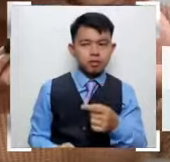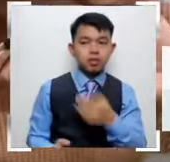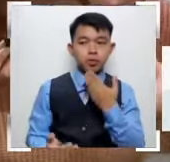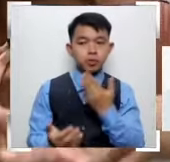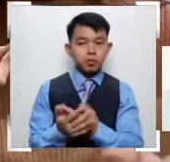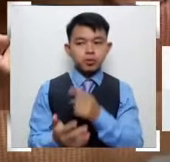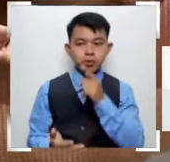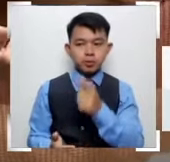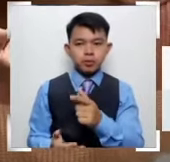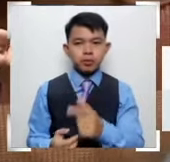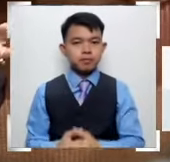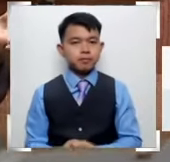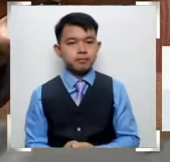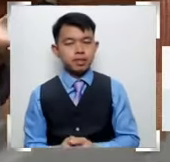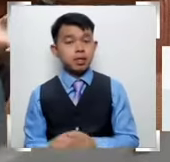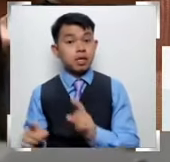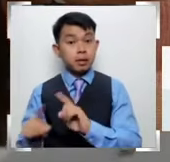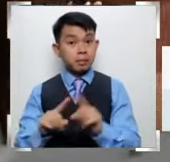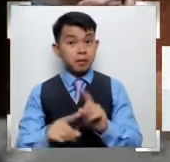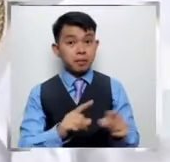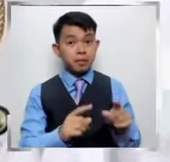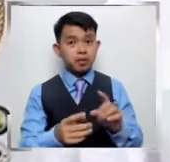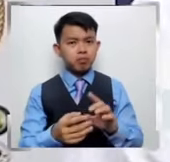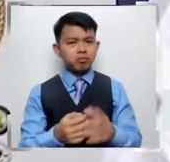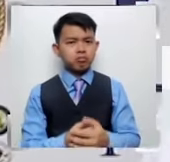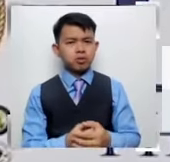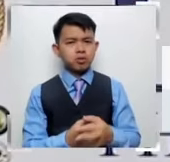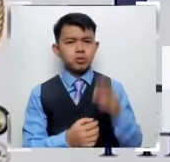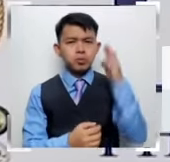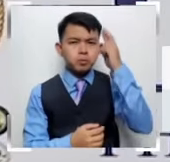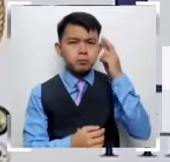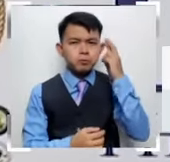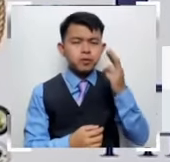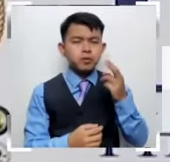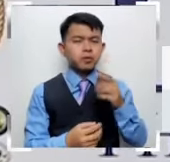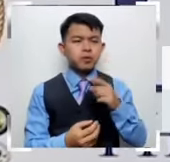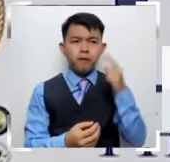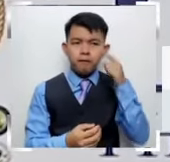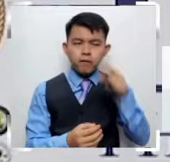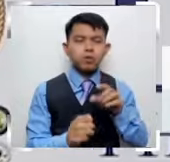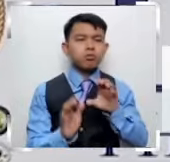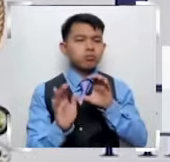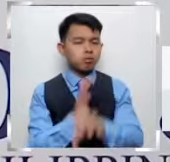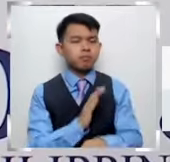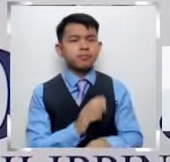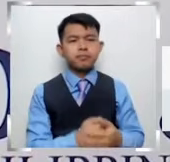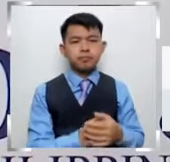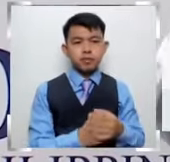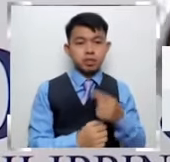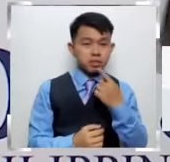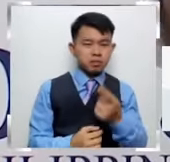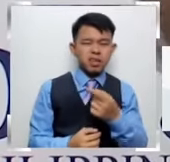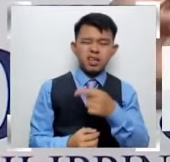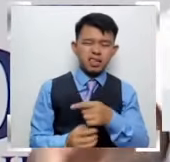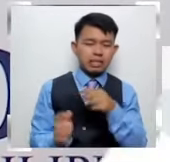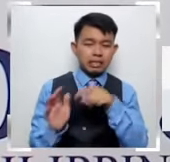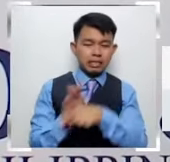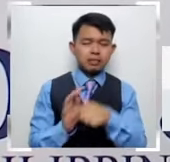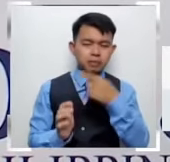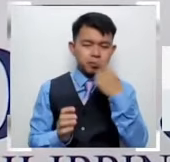Iba-iba raw ang binigay ni Teves na motibo sa krimen. Yung iba, sinabihan sila na drug lord daw yan. Sinabi sa iba